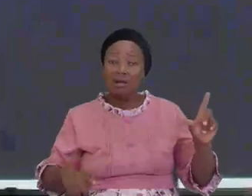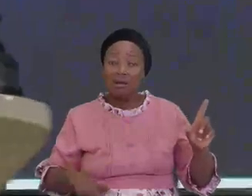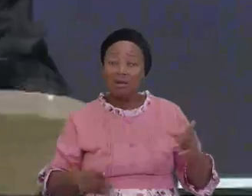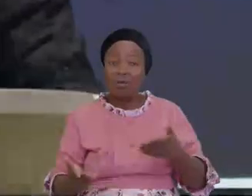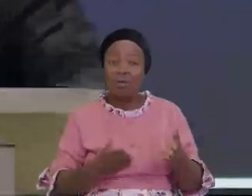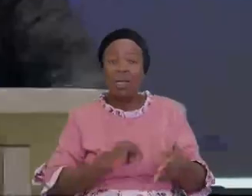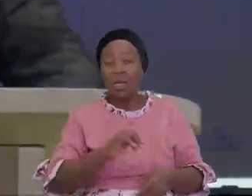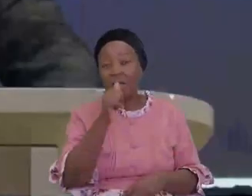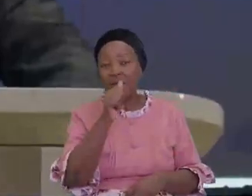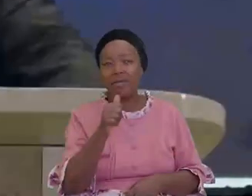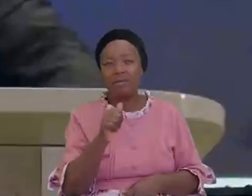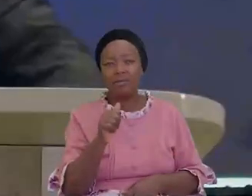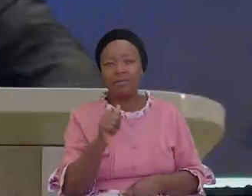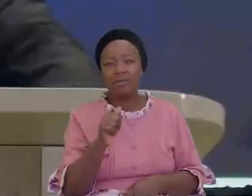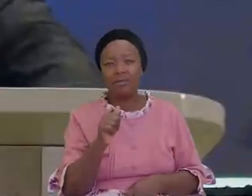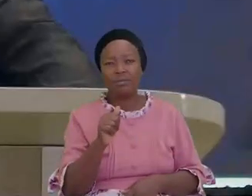Seigneur, me voici.